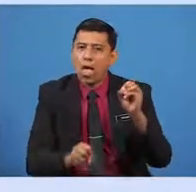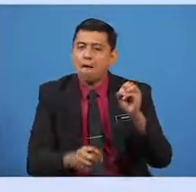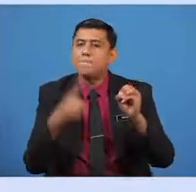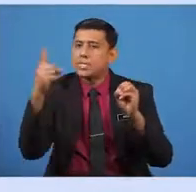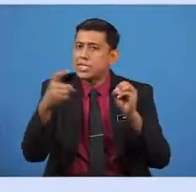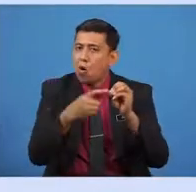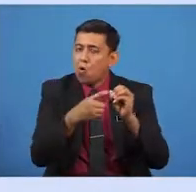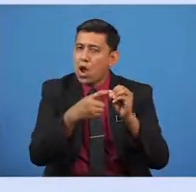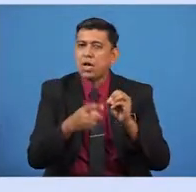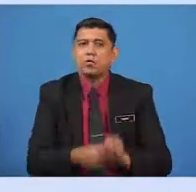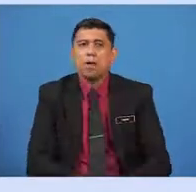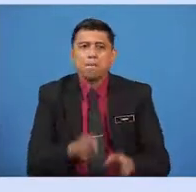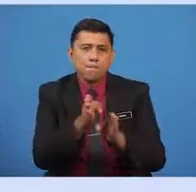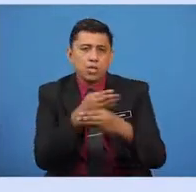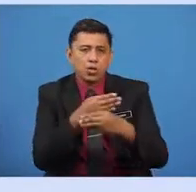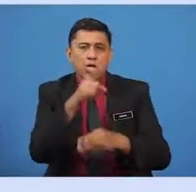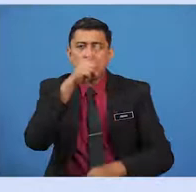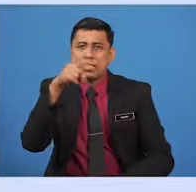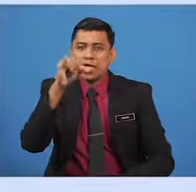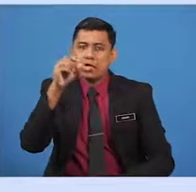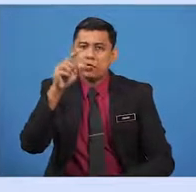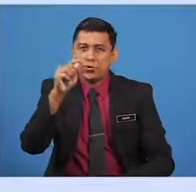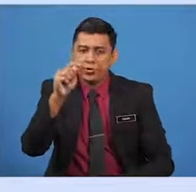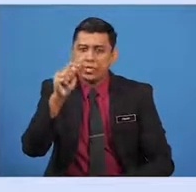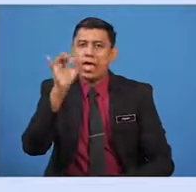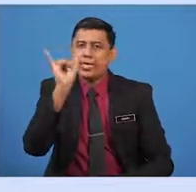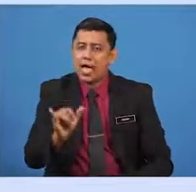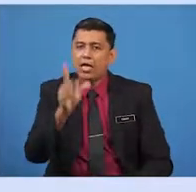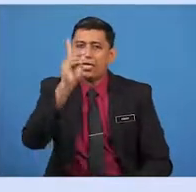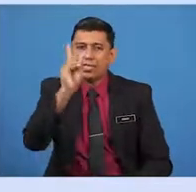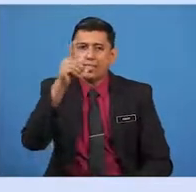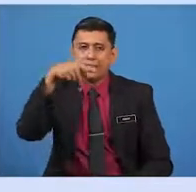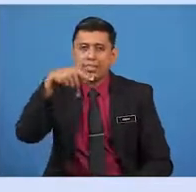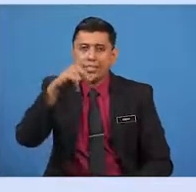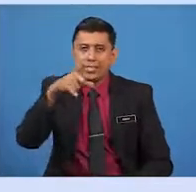sperma untuk membentuk zigot yang diploid.